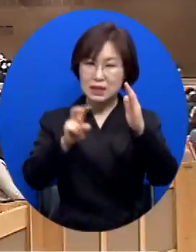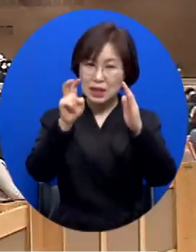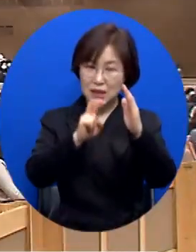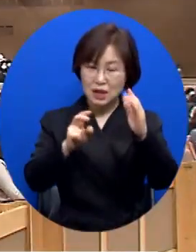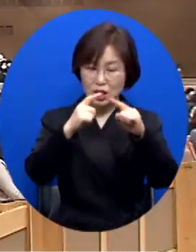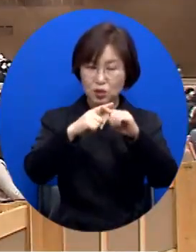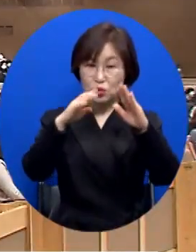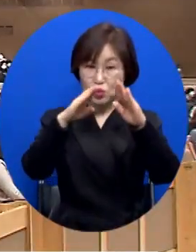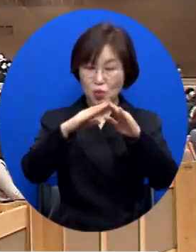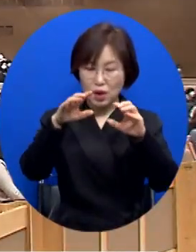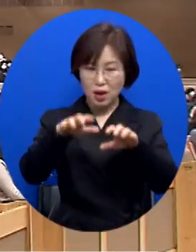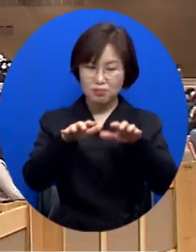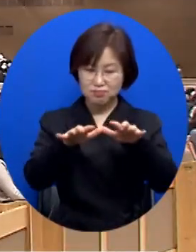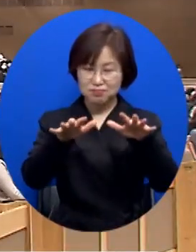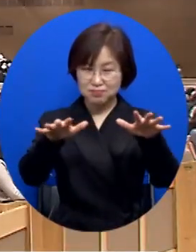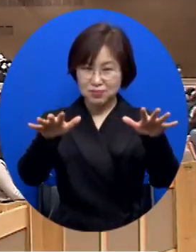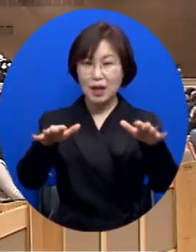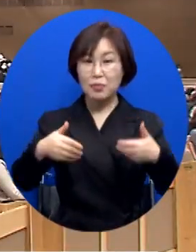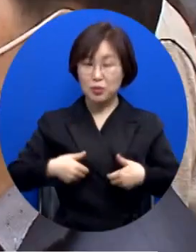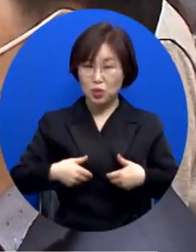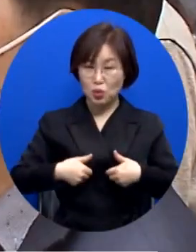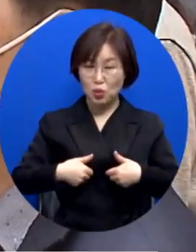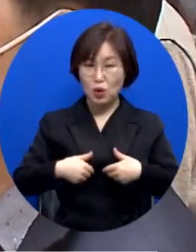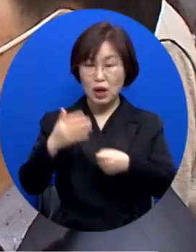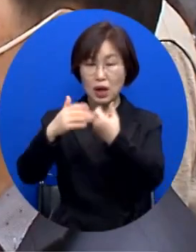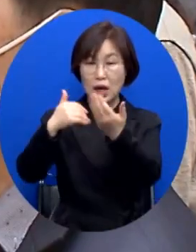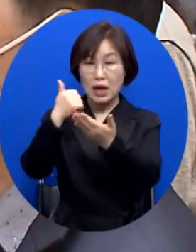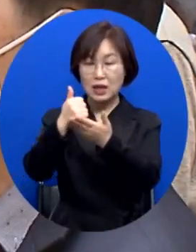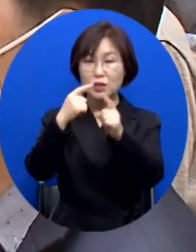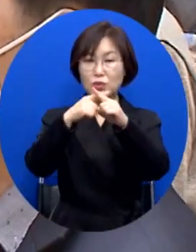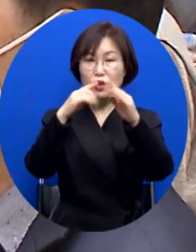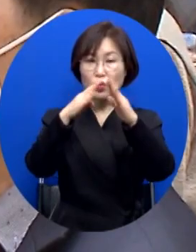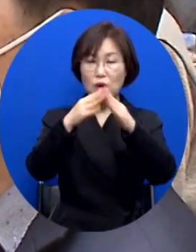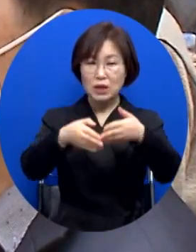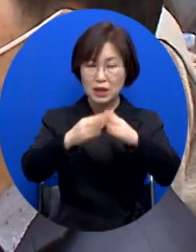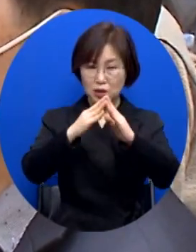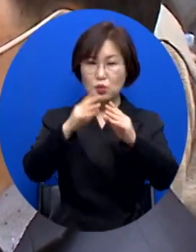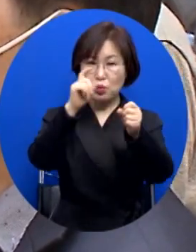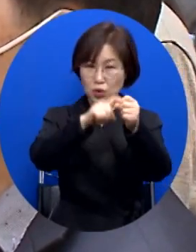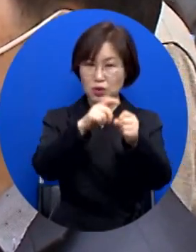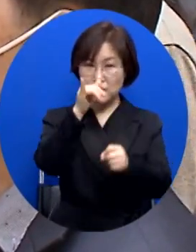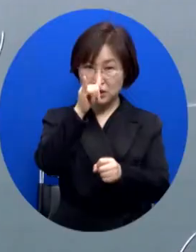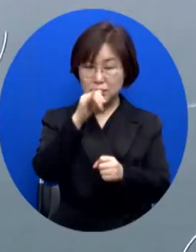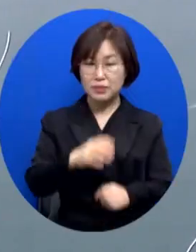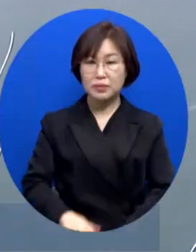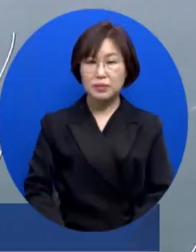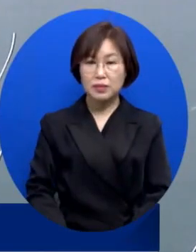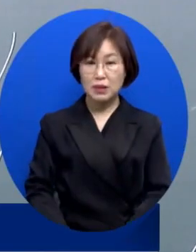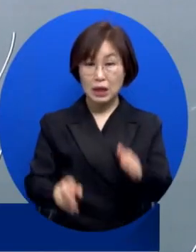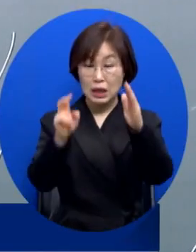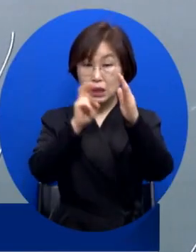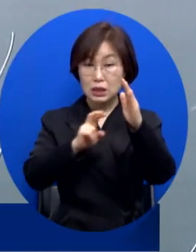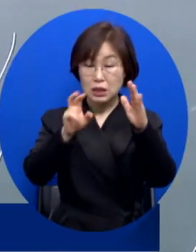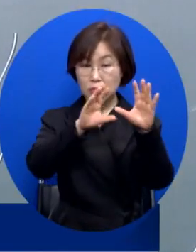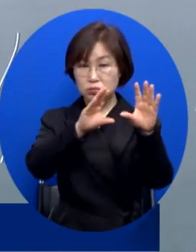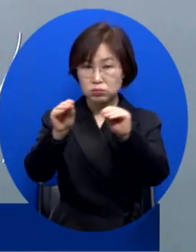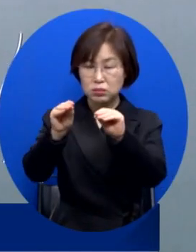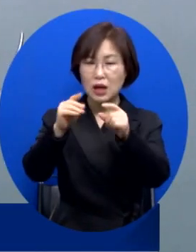한다며 하나님이 교회를 창조하신 목적이라고 강조했습니다. 찬양이